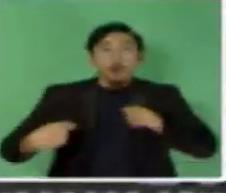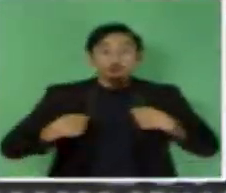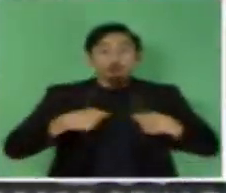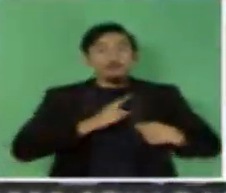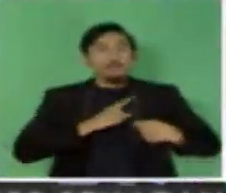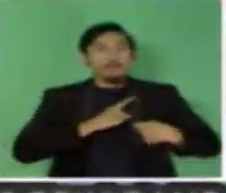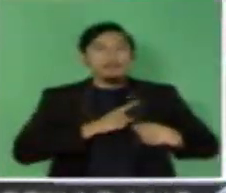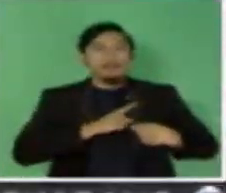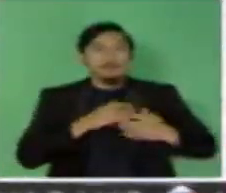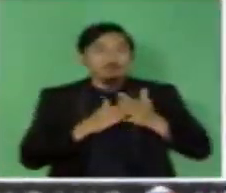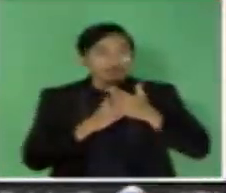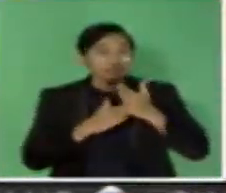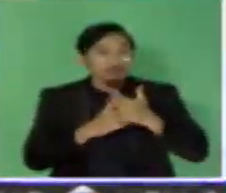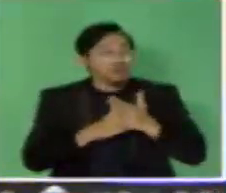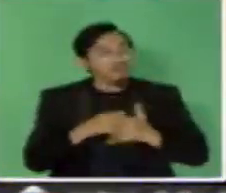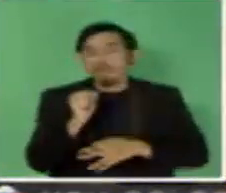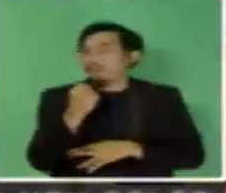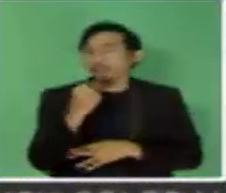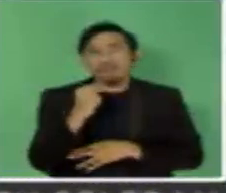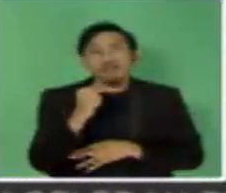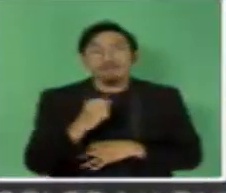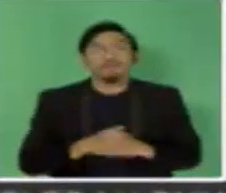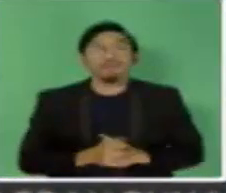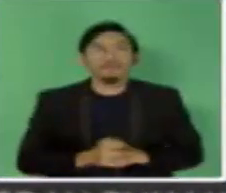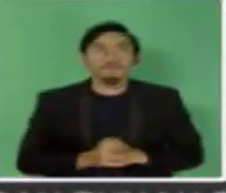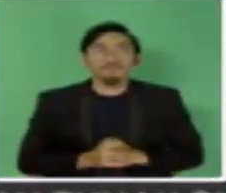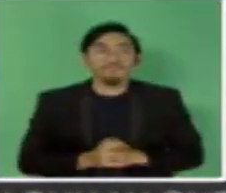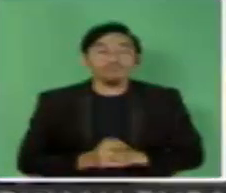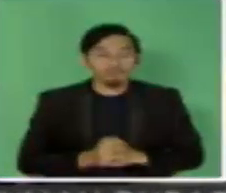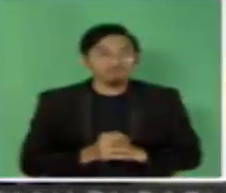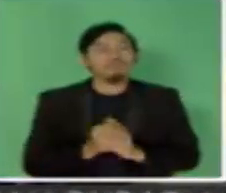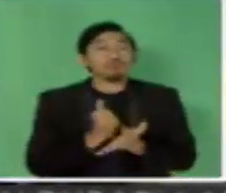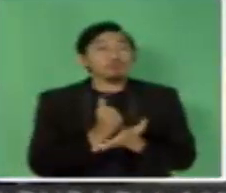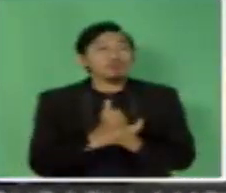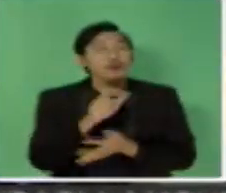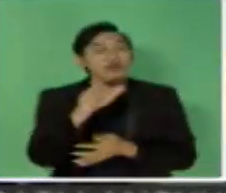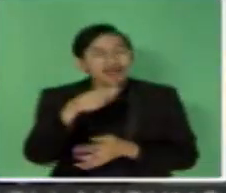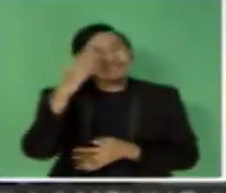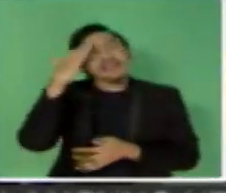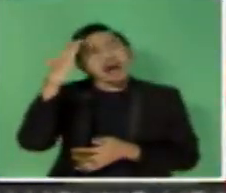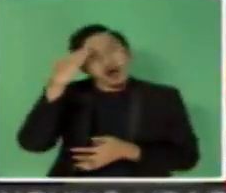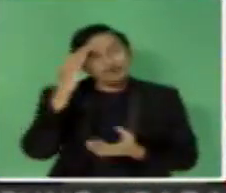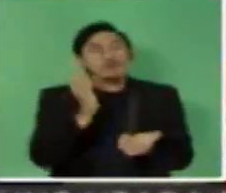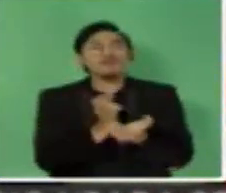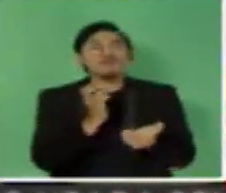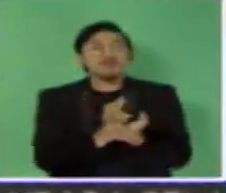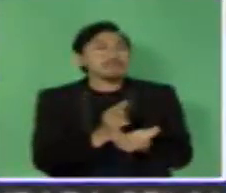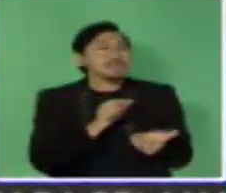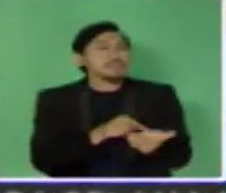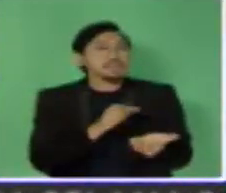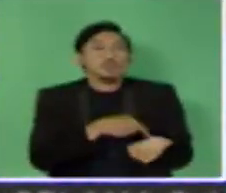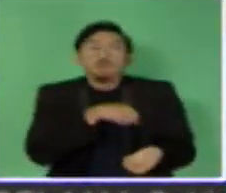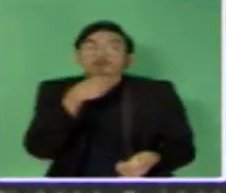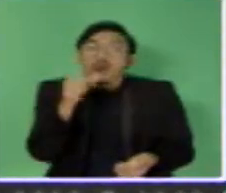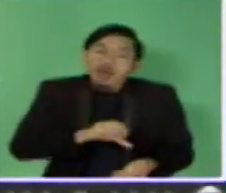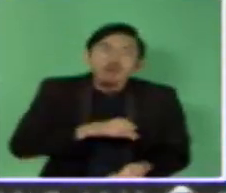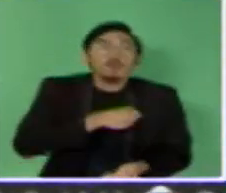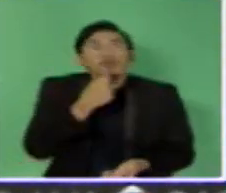sebagai tersangka karena berperan sebagai penanggung jawab, admin penyelenggara hingga pemain. Seperti halnya narkoba, judi sulit untuk